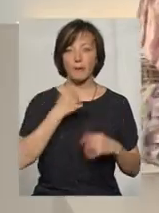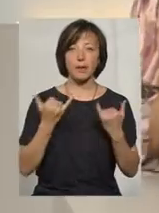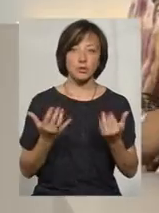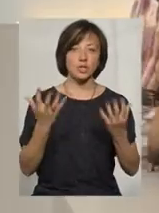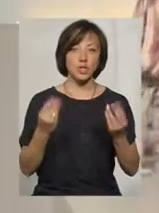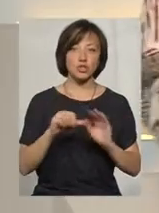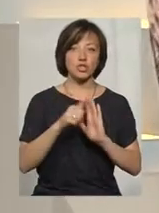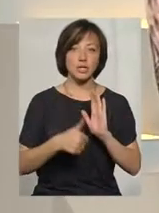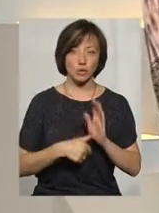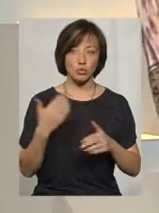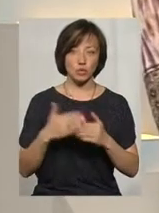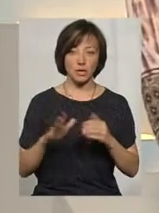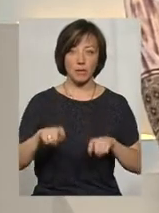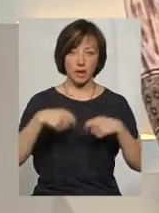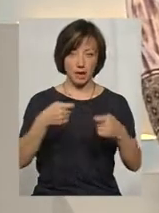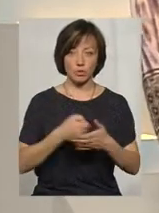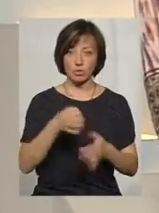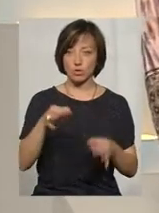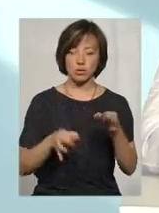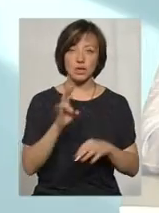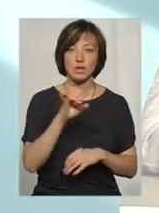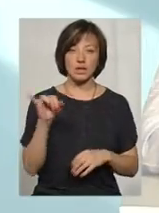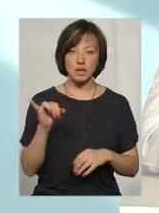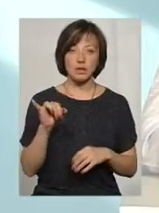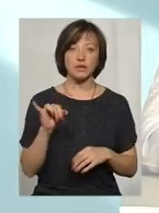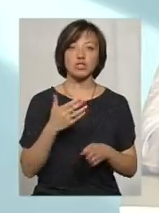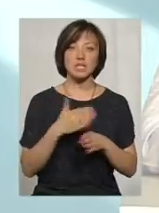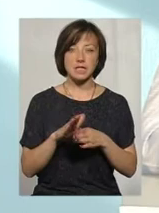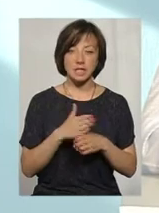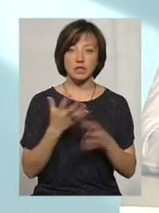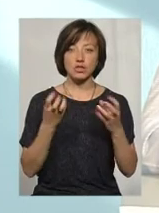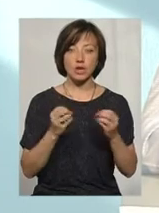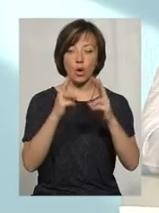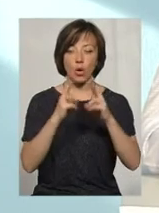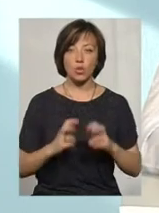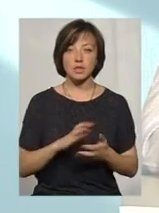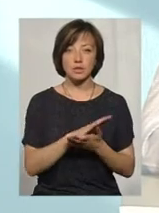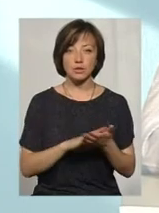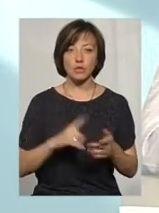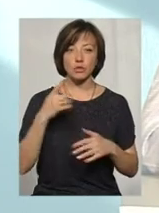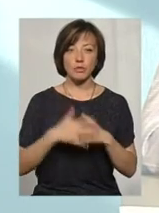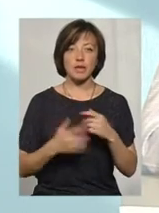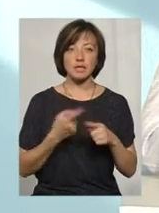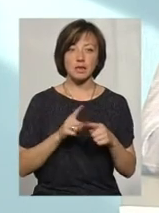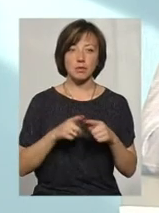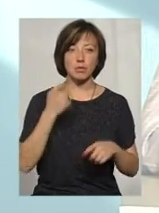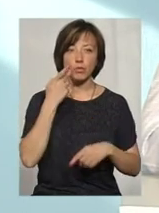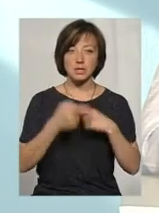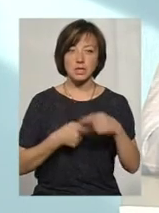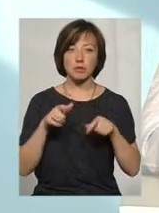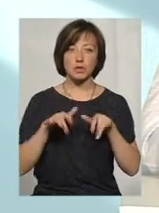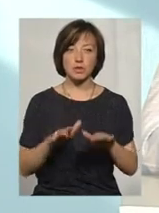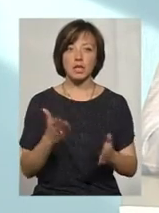у ті 16, вони вже всі передані до суду чи ні? Ні, вони, частина з них ще розслідується, але ви зрозумієте, що це постійний процес, і